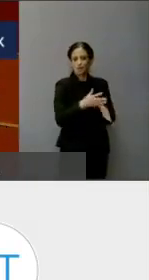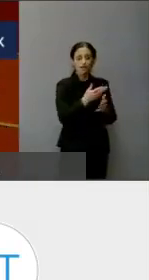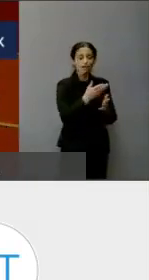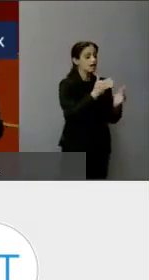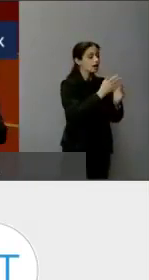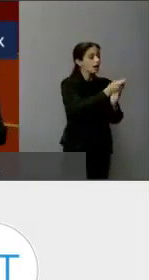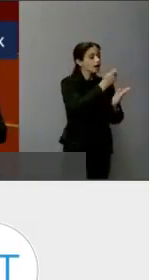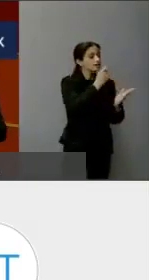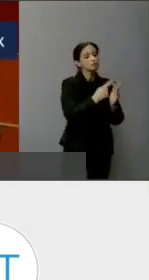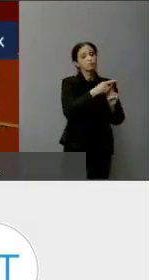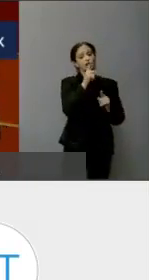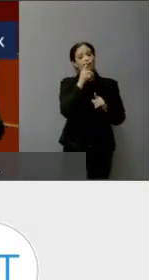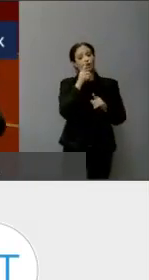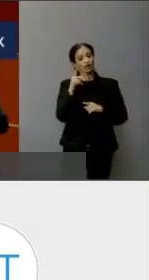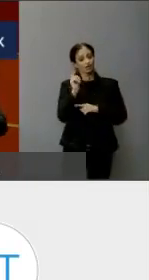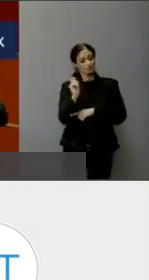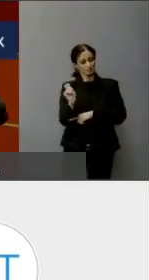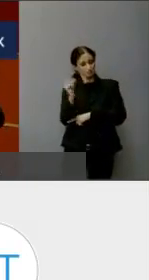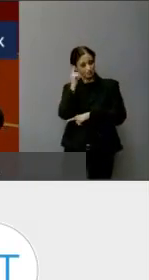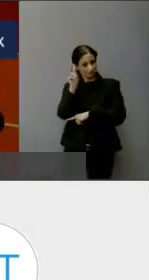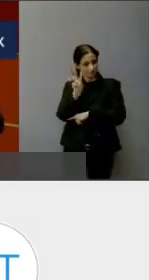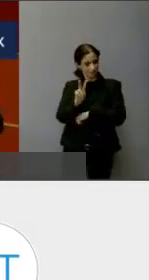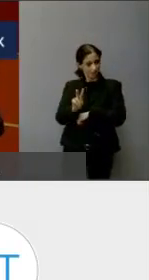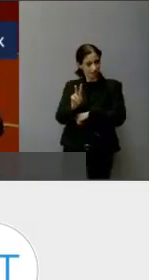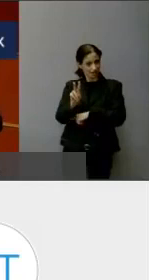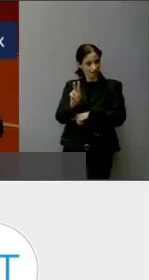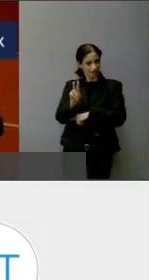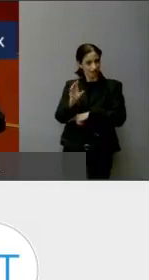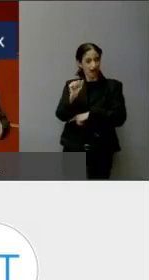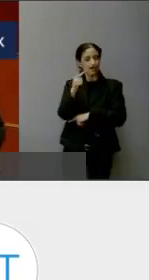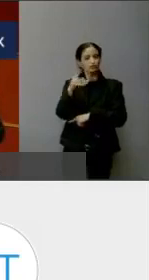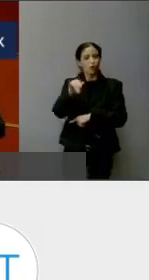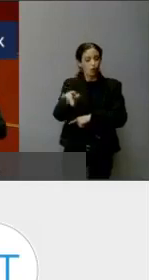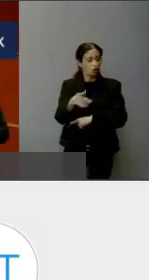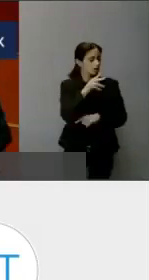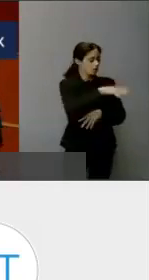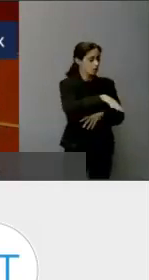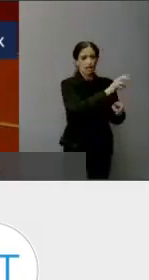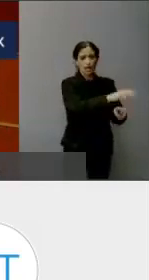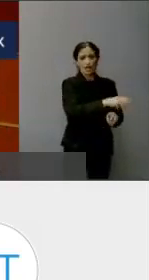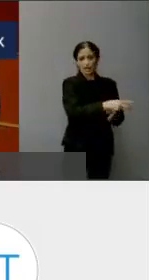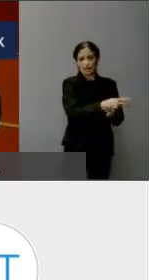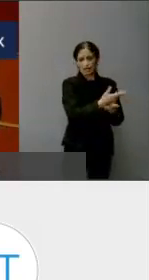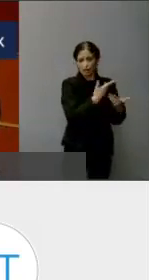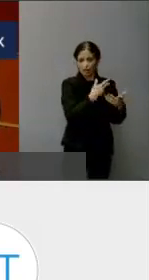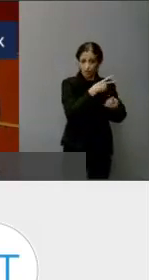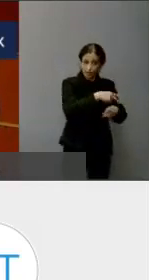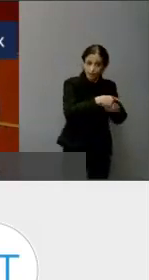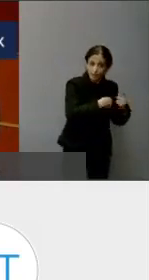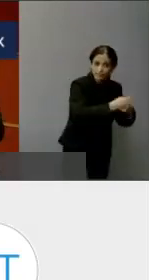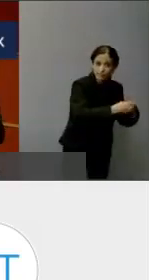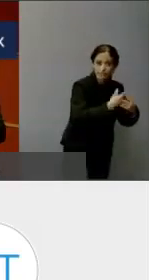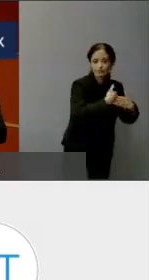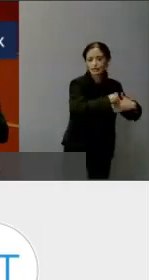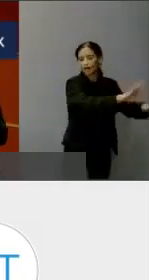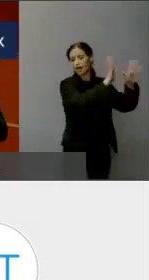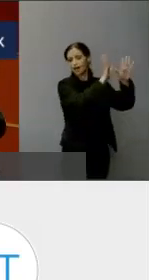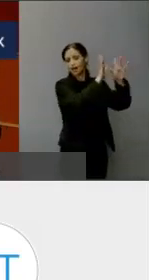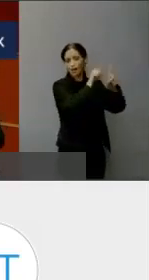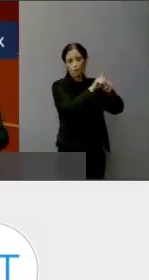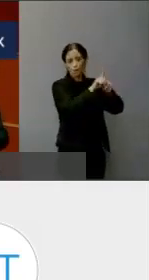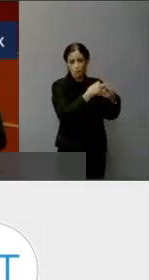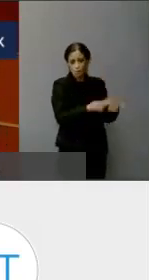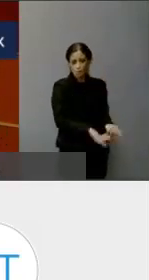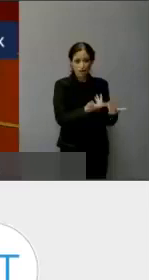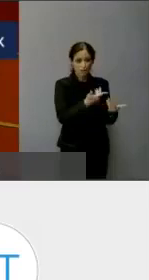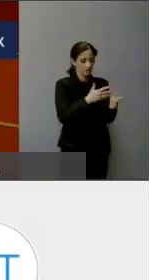che tra loro ci farà un sacco di soldi e galline zona tribale riparare incolte esattamente come lo sono oggi o forse peggio perché nel frattempo avremo cementi